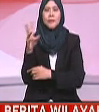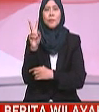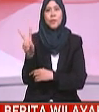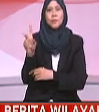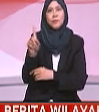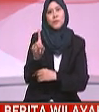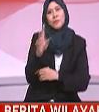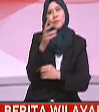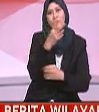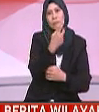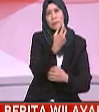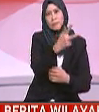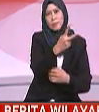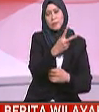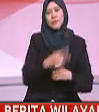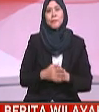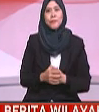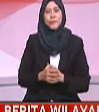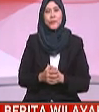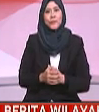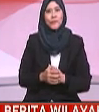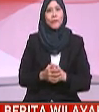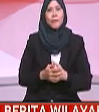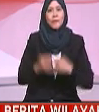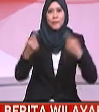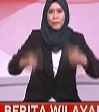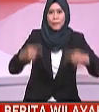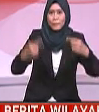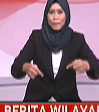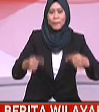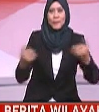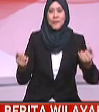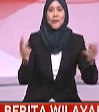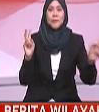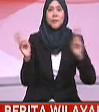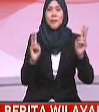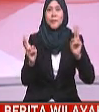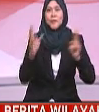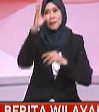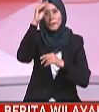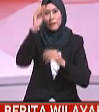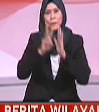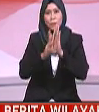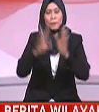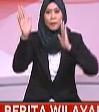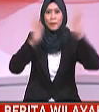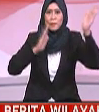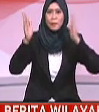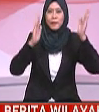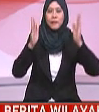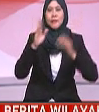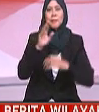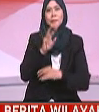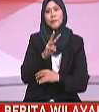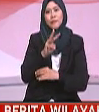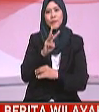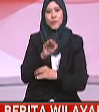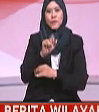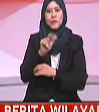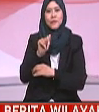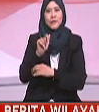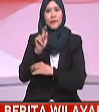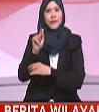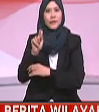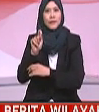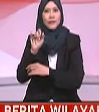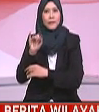21-16-21-12. Dalam peristiwa itu, di aksi akhir bergu lelaki menyaksikan wakil Malaysia Man Wei Chong Ti Kai